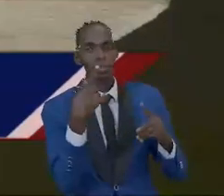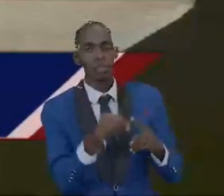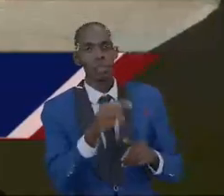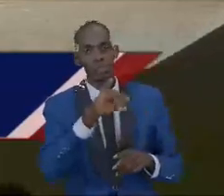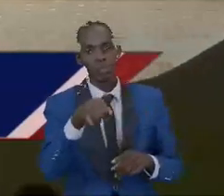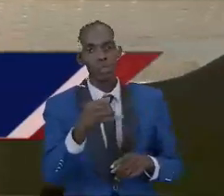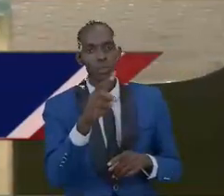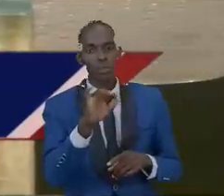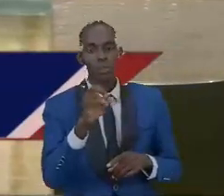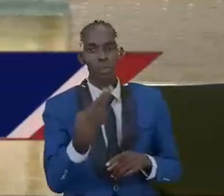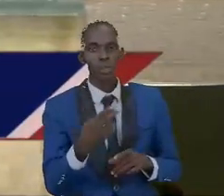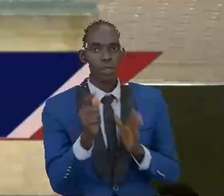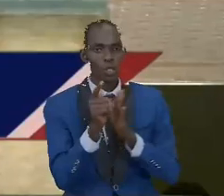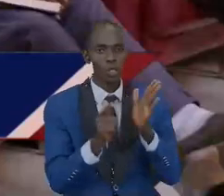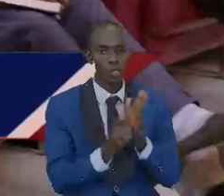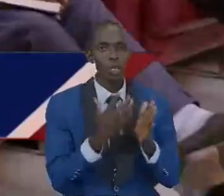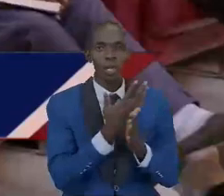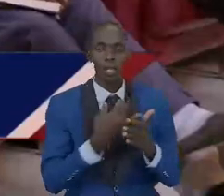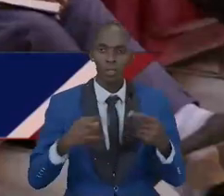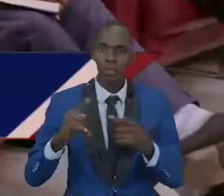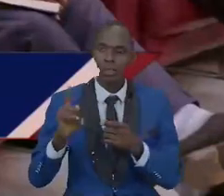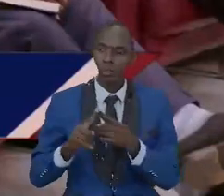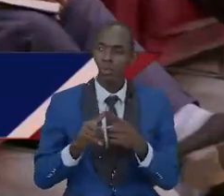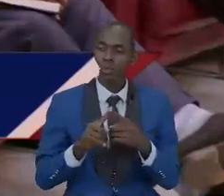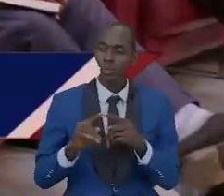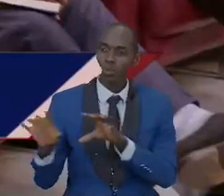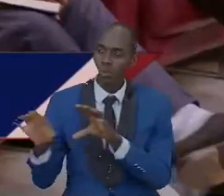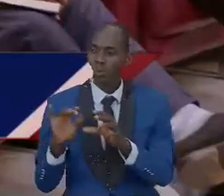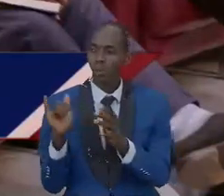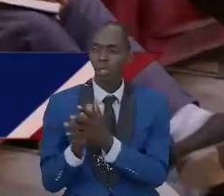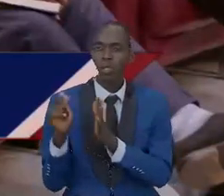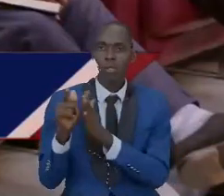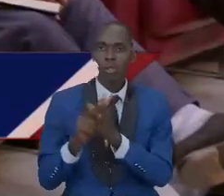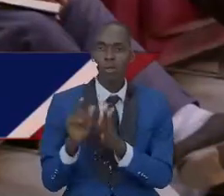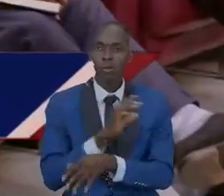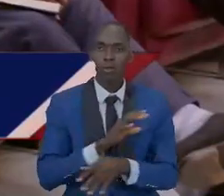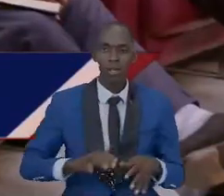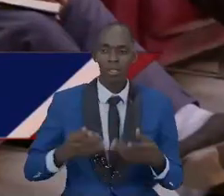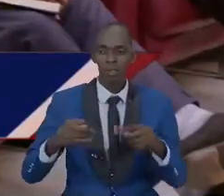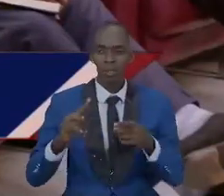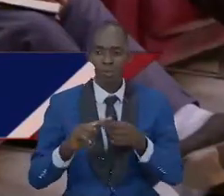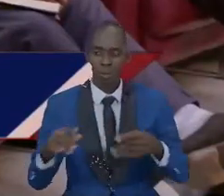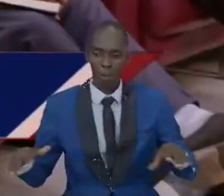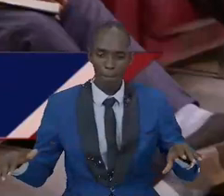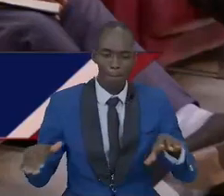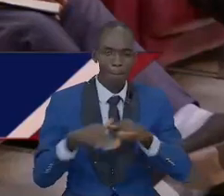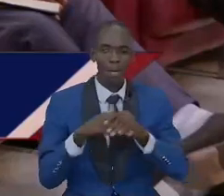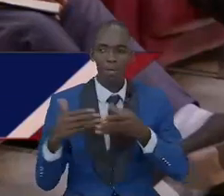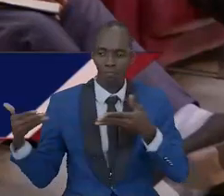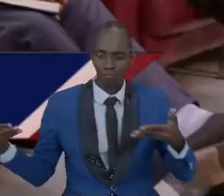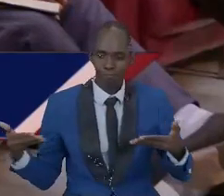et il essaie de salir d'allier les œuvres de Christ ils essaient de mélanger les choses